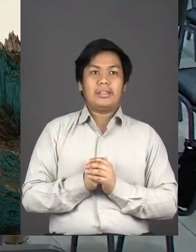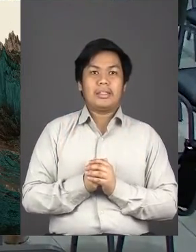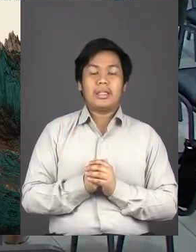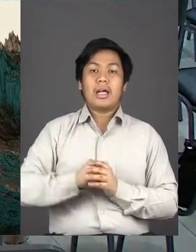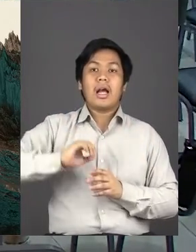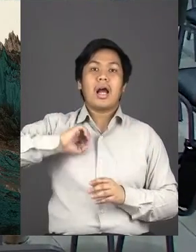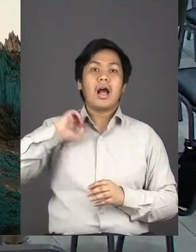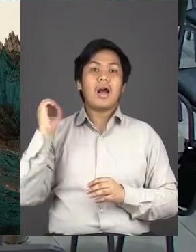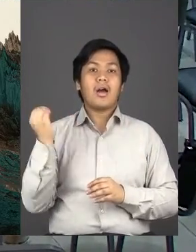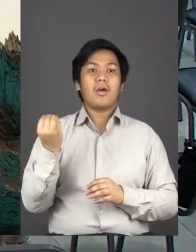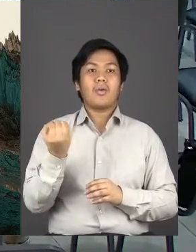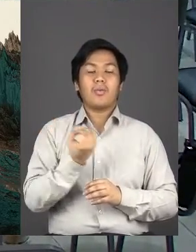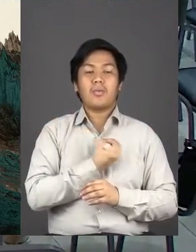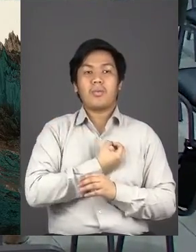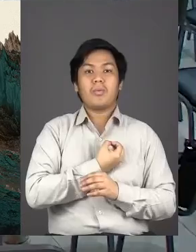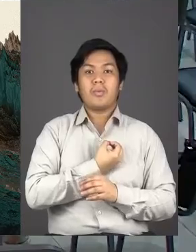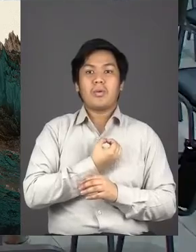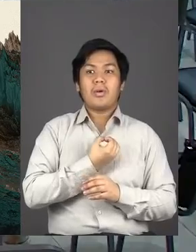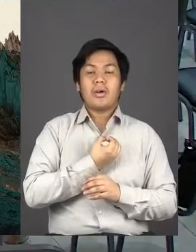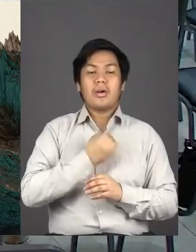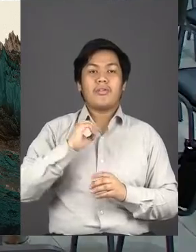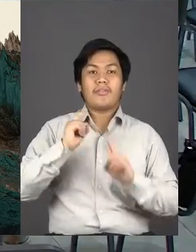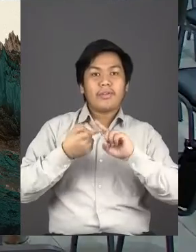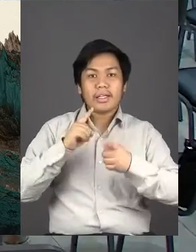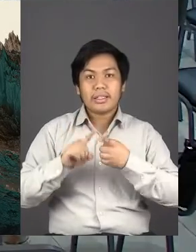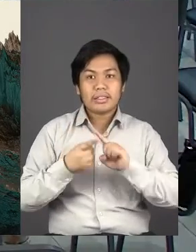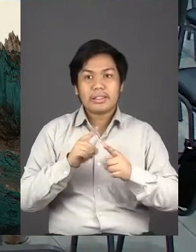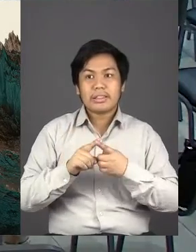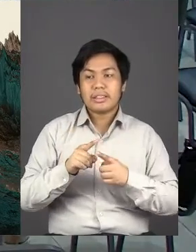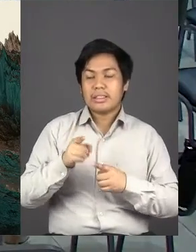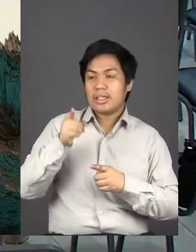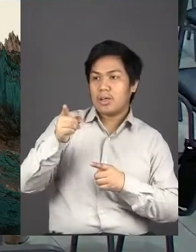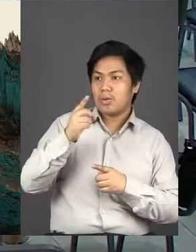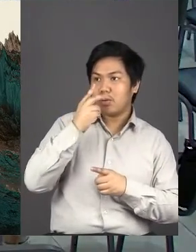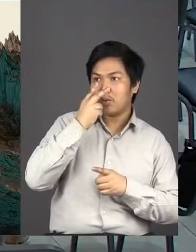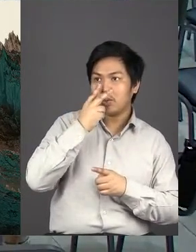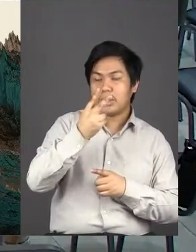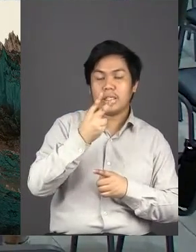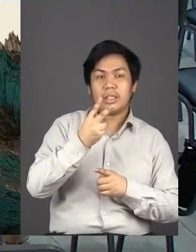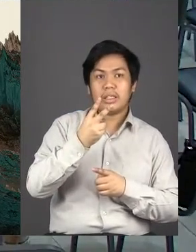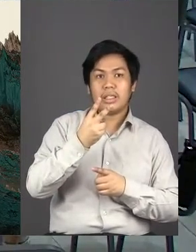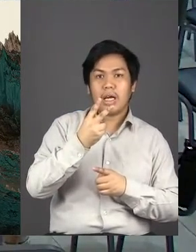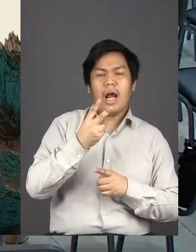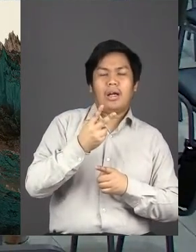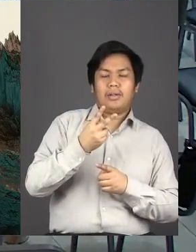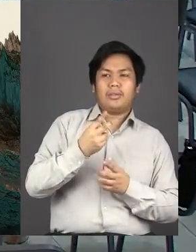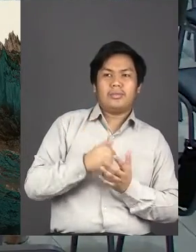nananalig sa Kanya, ang ating panalangin sana, ang kanilang response ay maging,